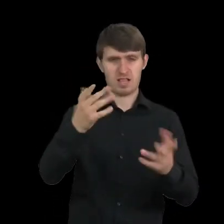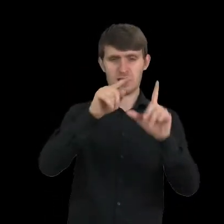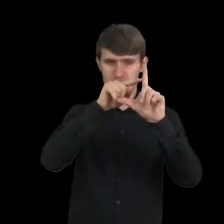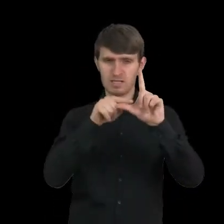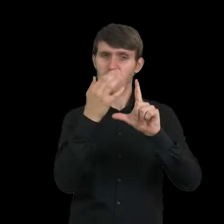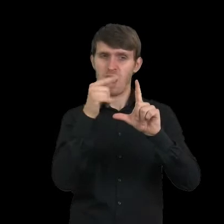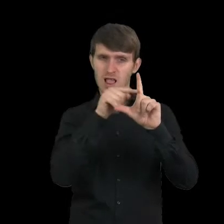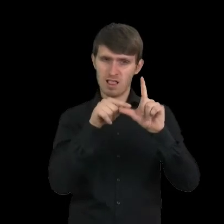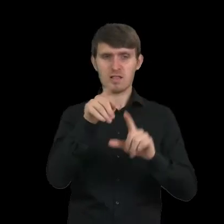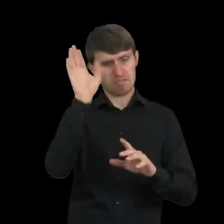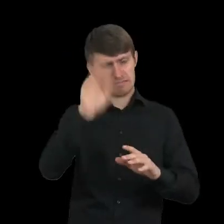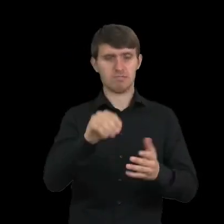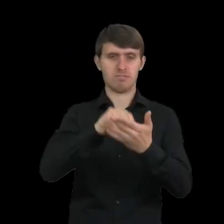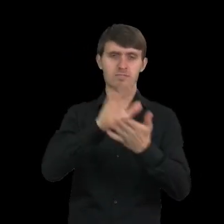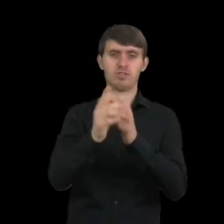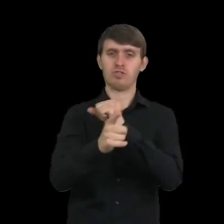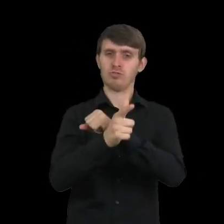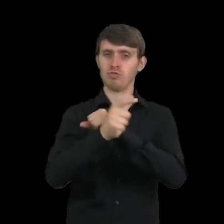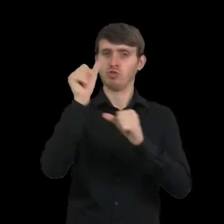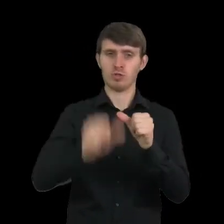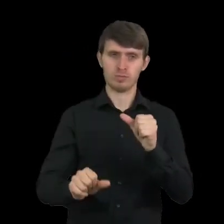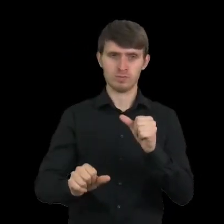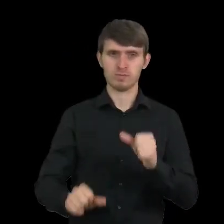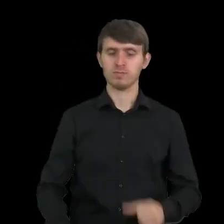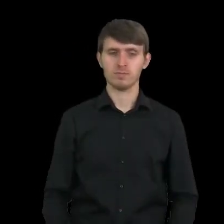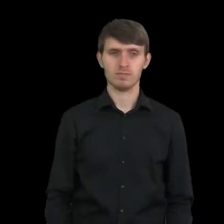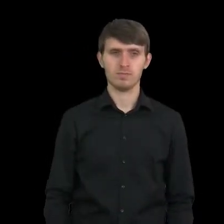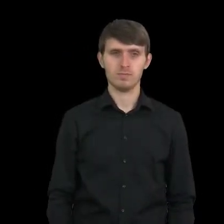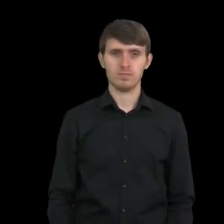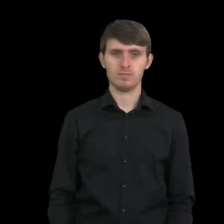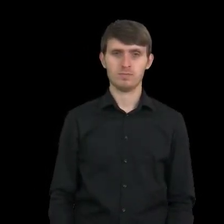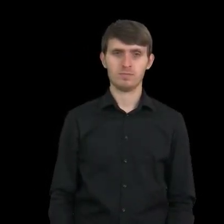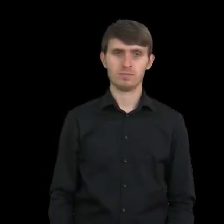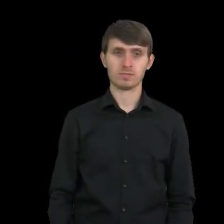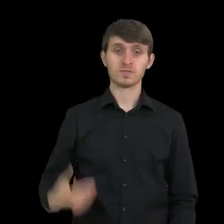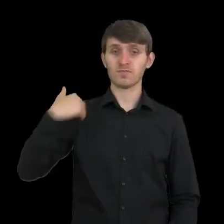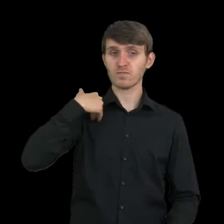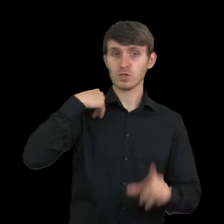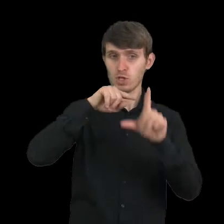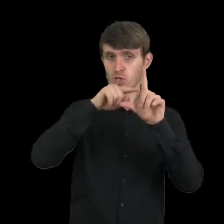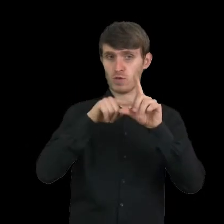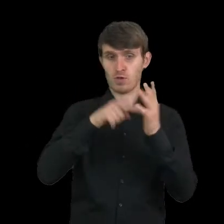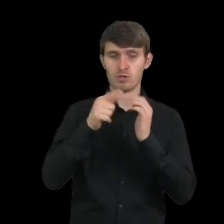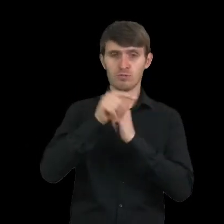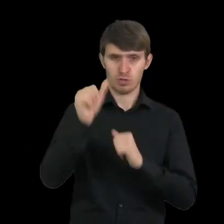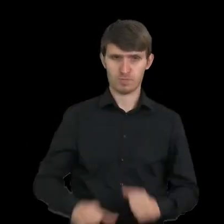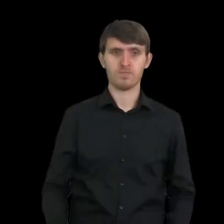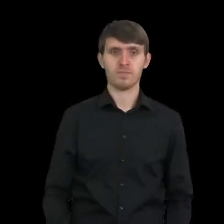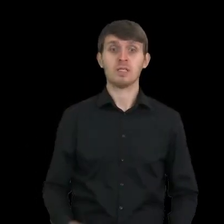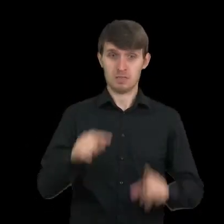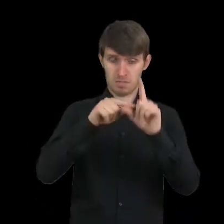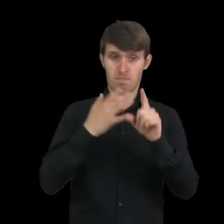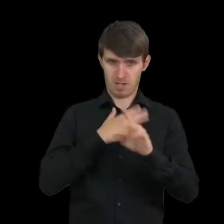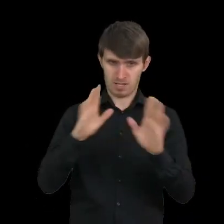tego kąta. I załóżmy, że miara tego kąta wynosi 170 stopni. O, to jest ten kąt tutaj. I